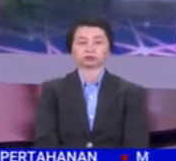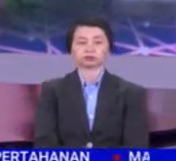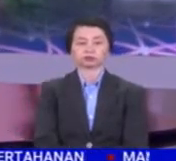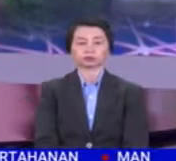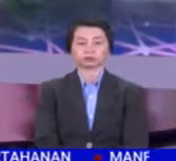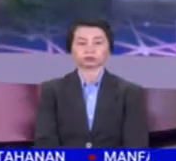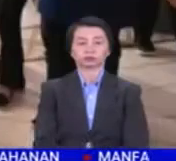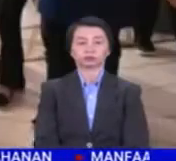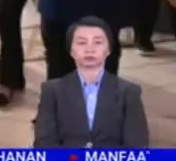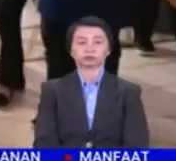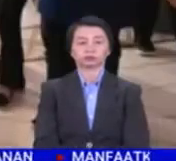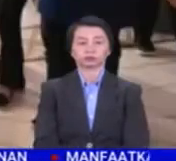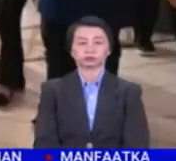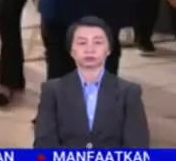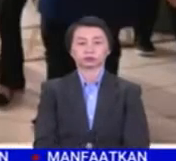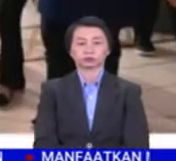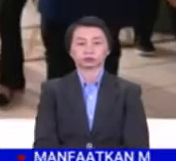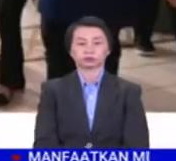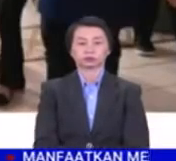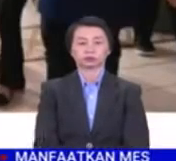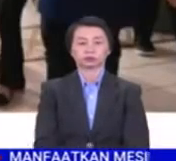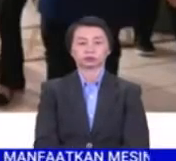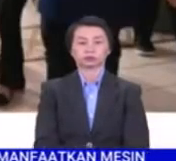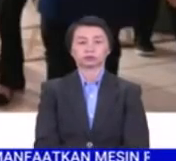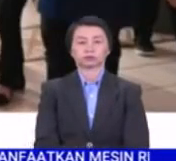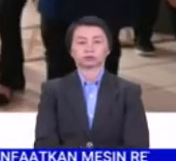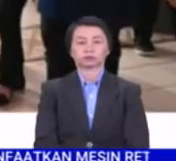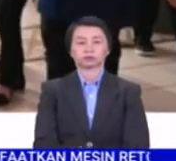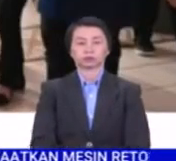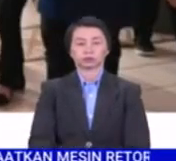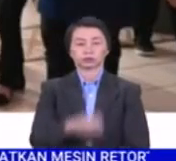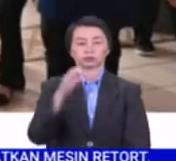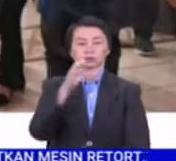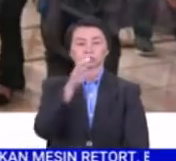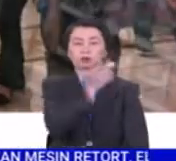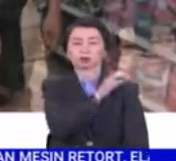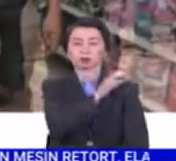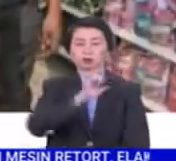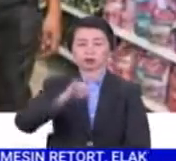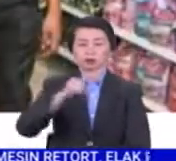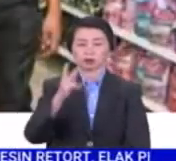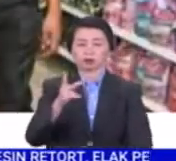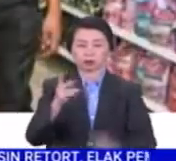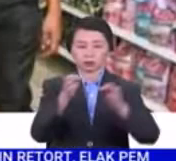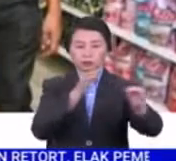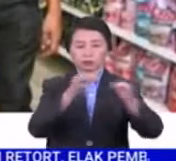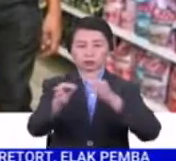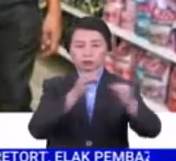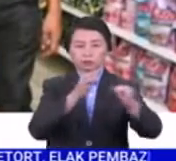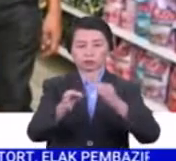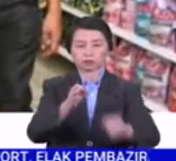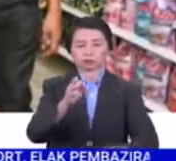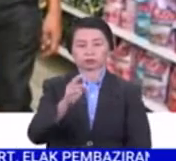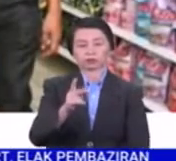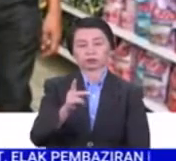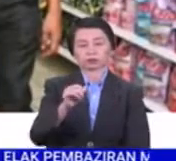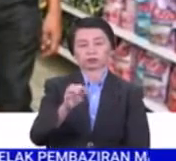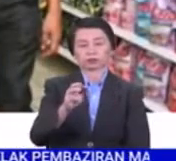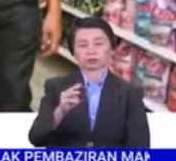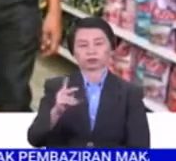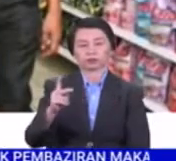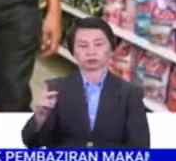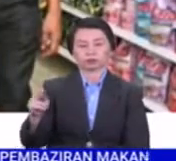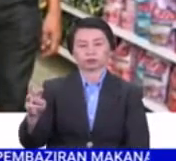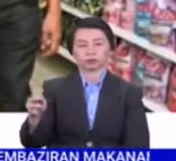cipt hai hai Hai penulis hijau tewasnya penerangan komunikasi dan multimedia perdagangan dalam